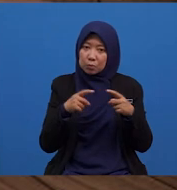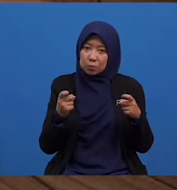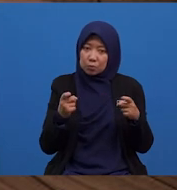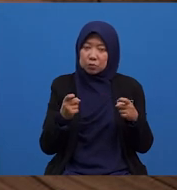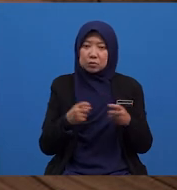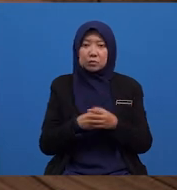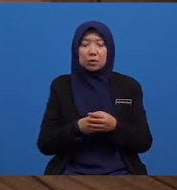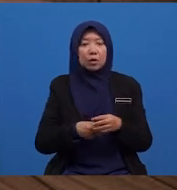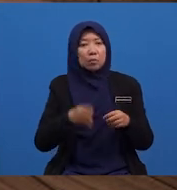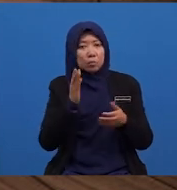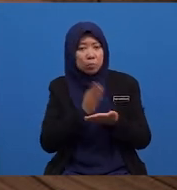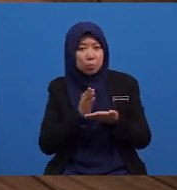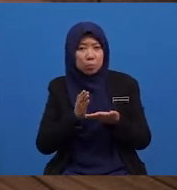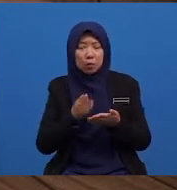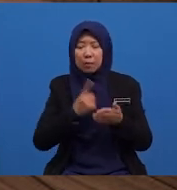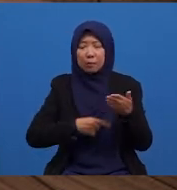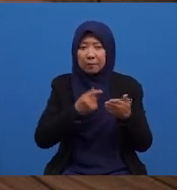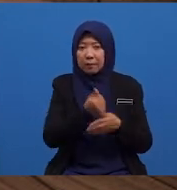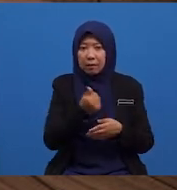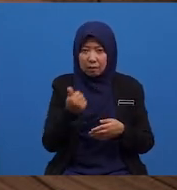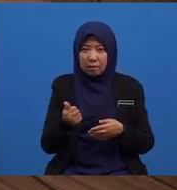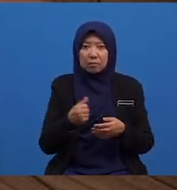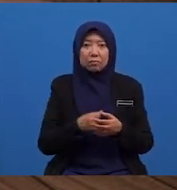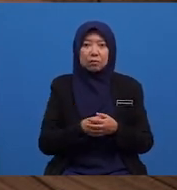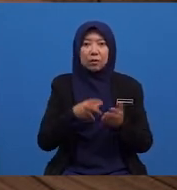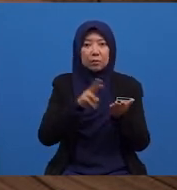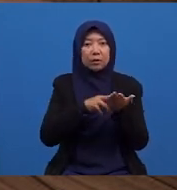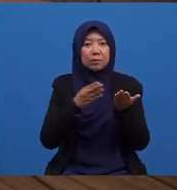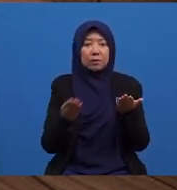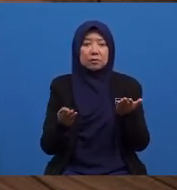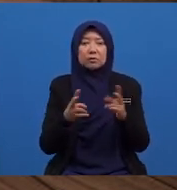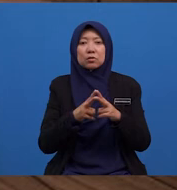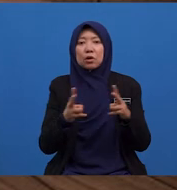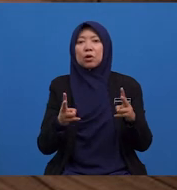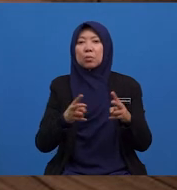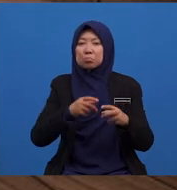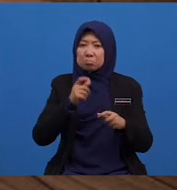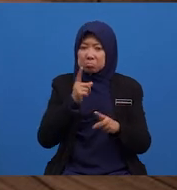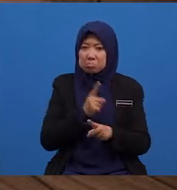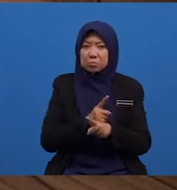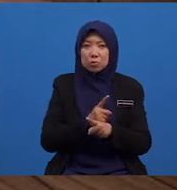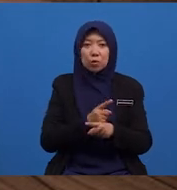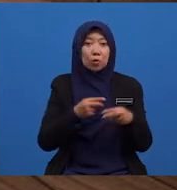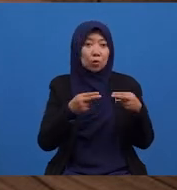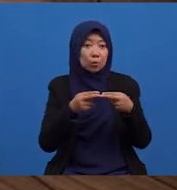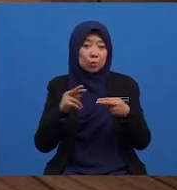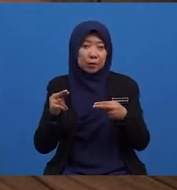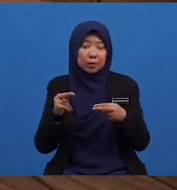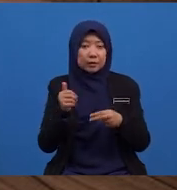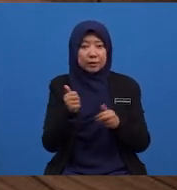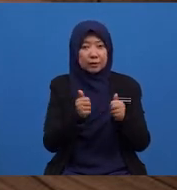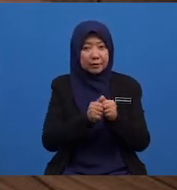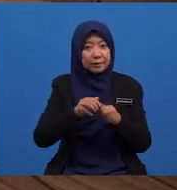dengan apa-apa alat sekalipun. Peribahasa ini sangat tepat dalam menggambarkan perhubungan di antara